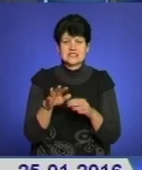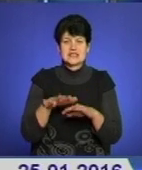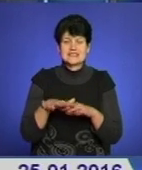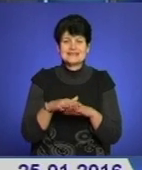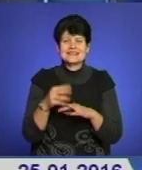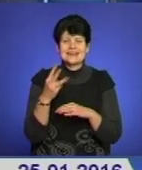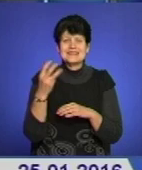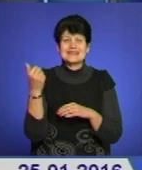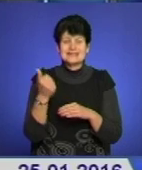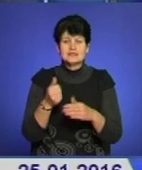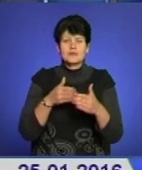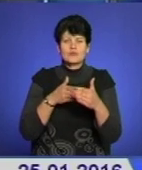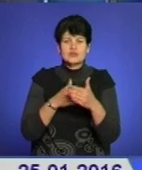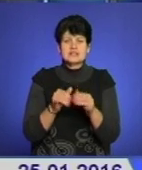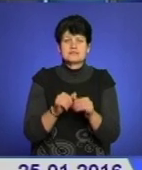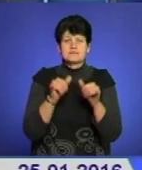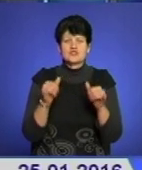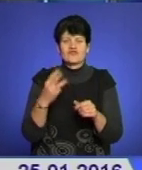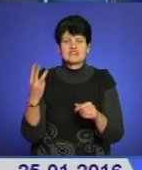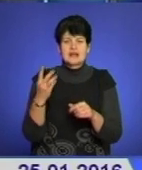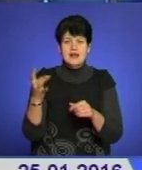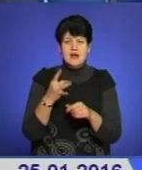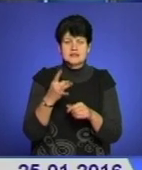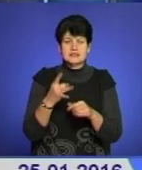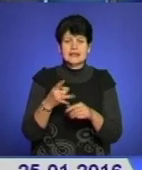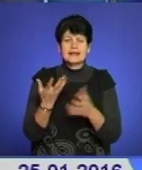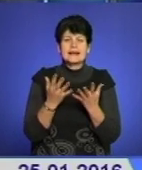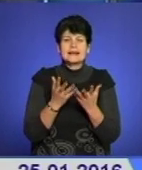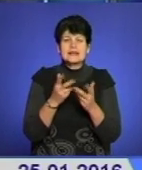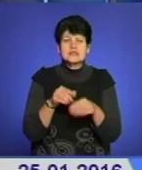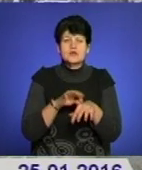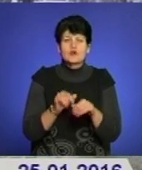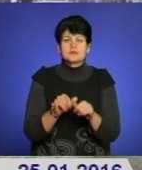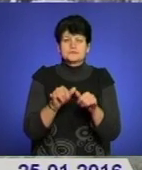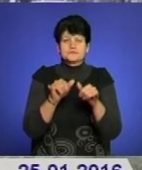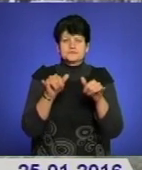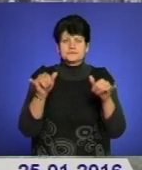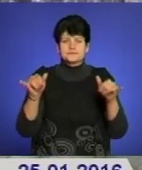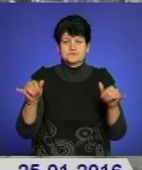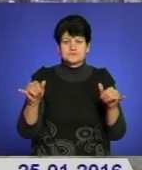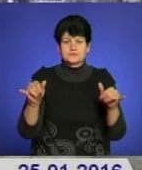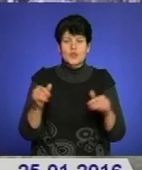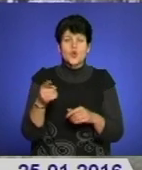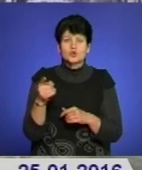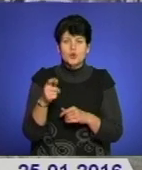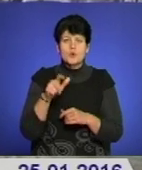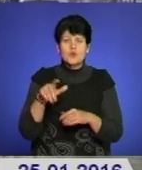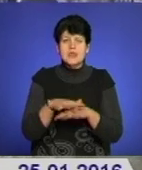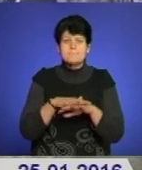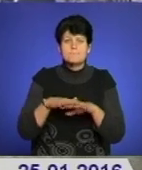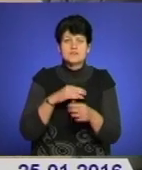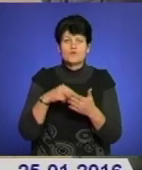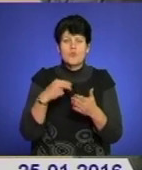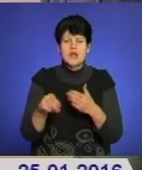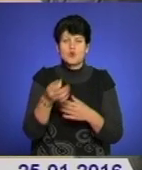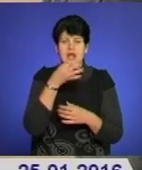третій тиждень епідпоріг підвищився у майже 3 рази. Кількість хворих зростає. У Тернополі люди масово купують